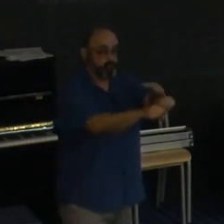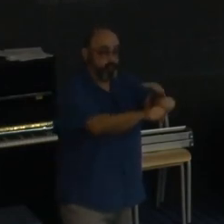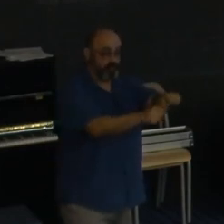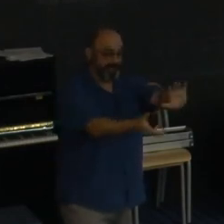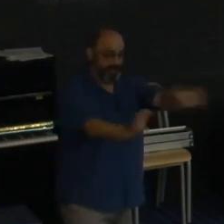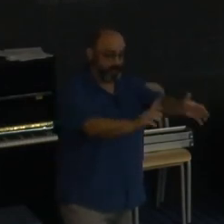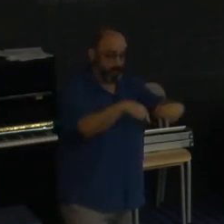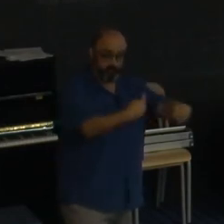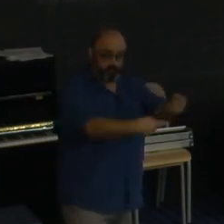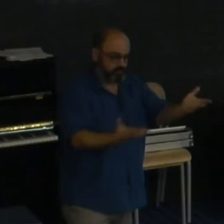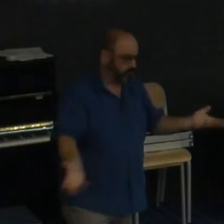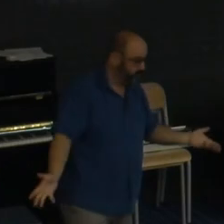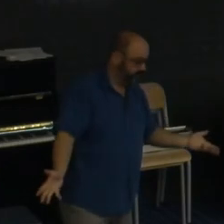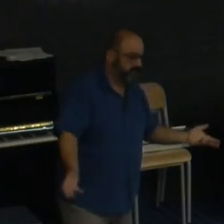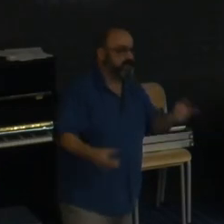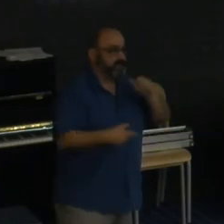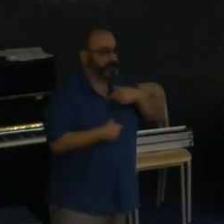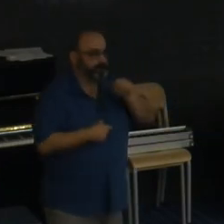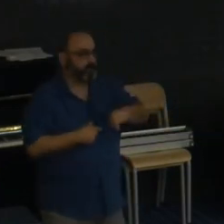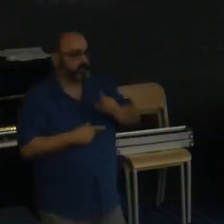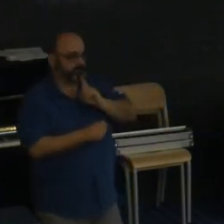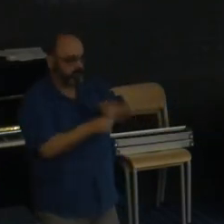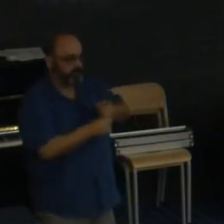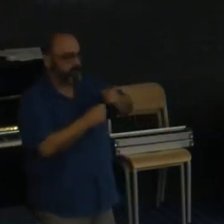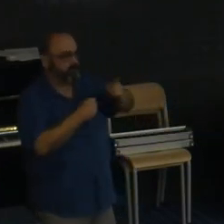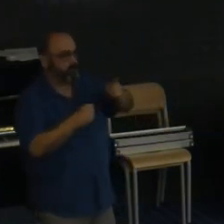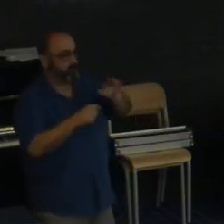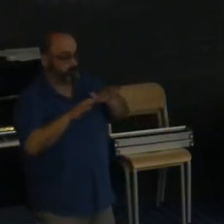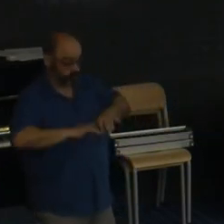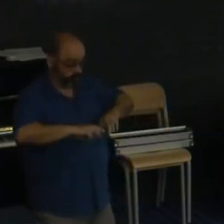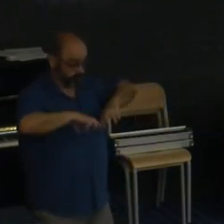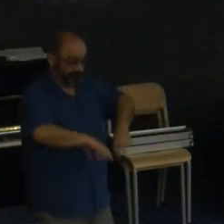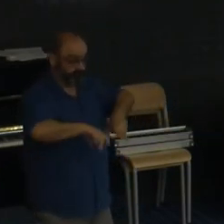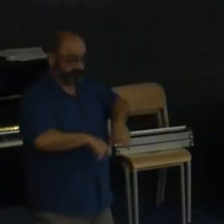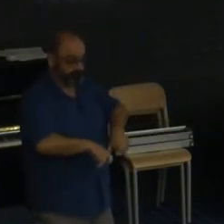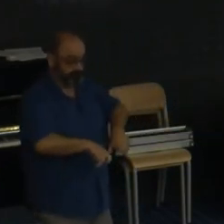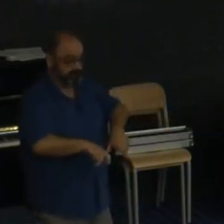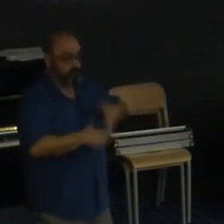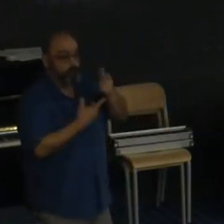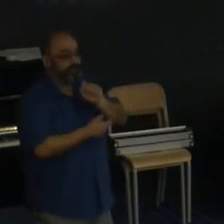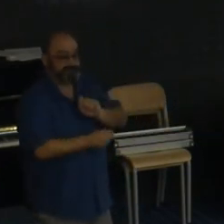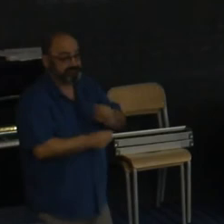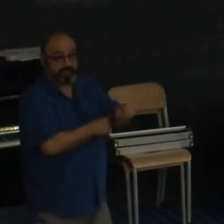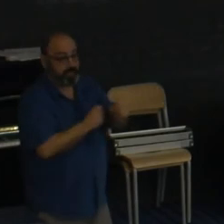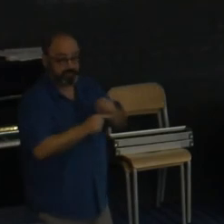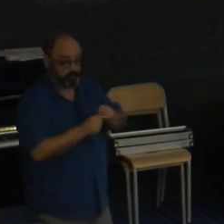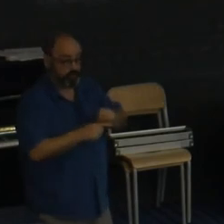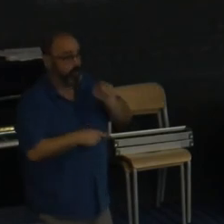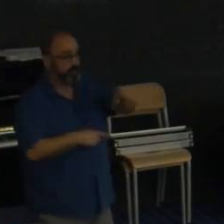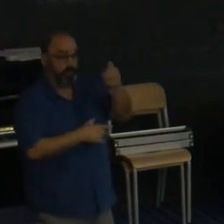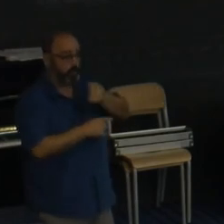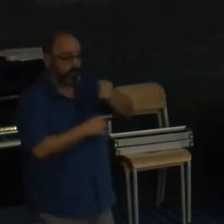pourquoi. Vous pouvez lui assigner une combinaison de touches et automatique, ou un signal simplement, et à partir de là, il va se loader